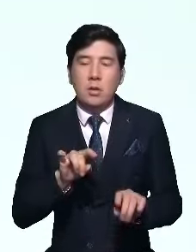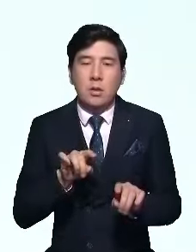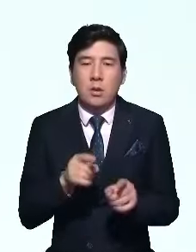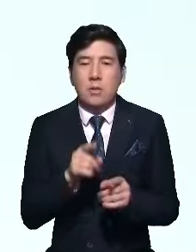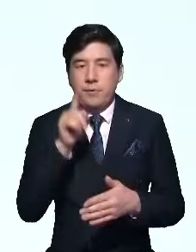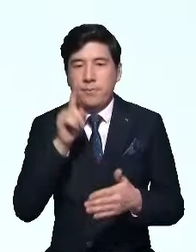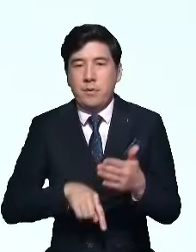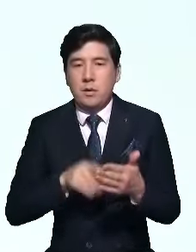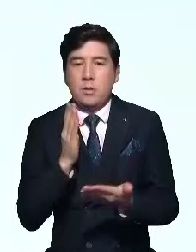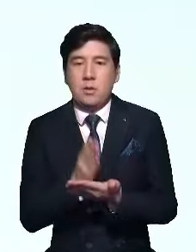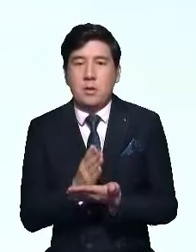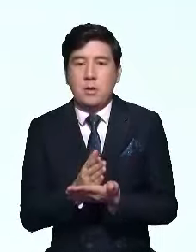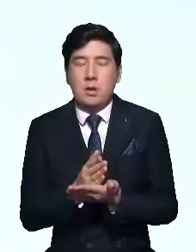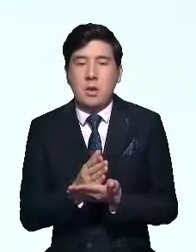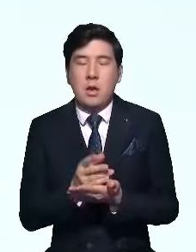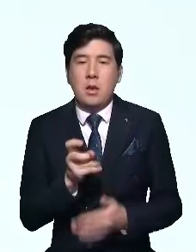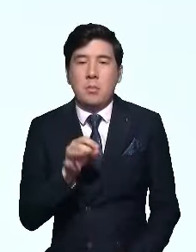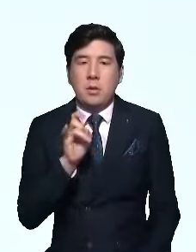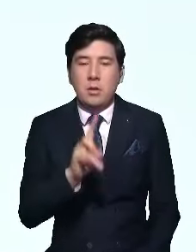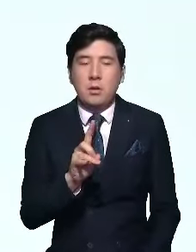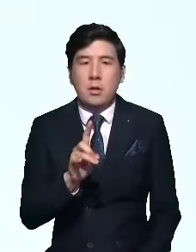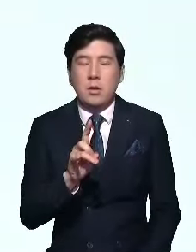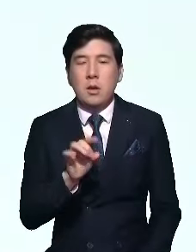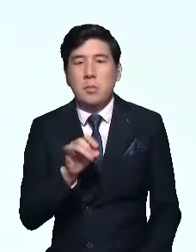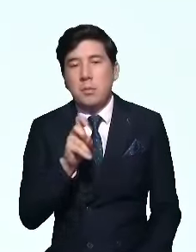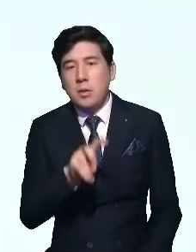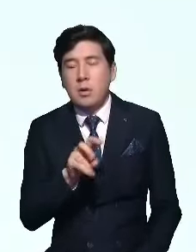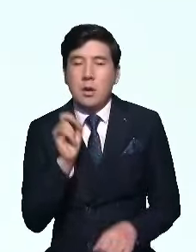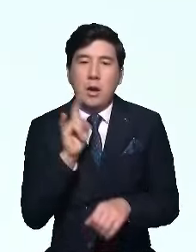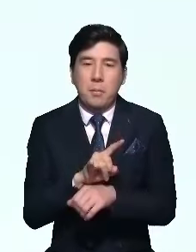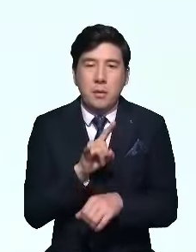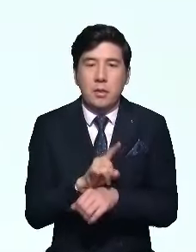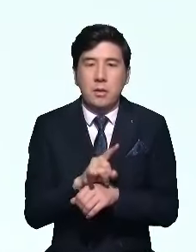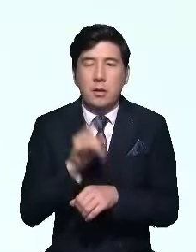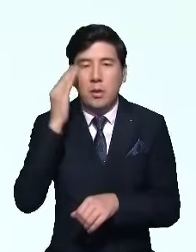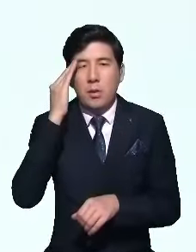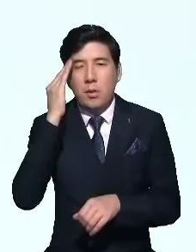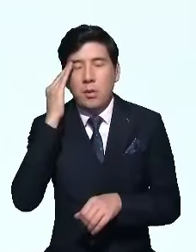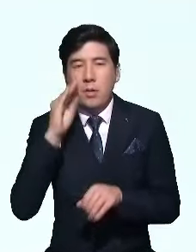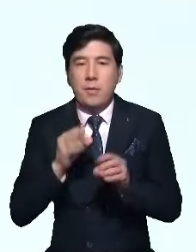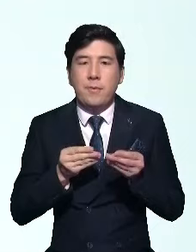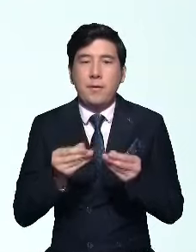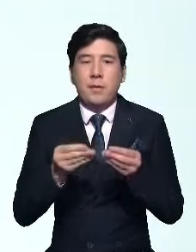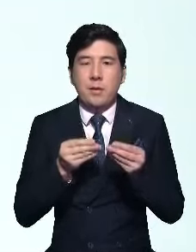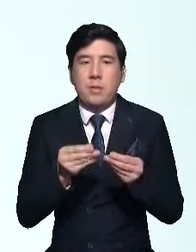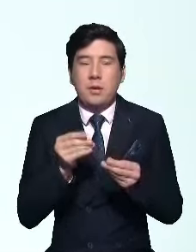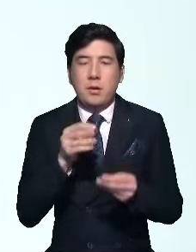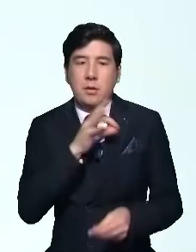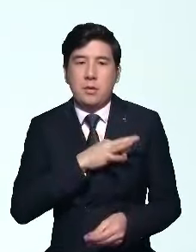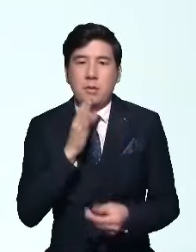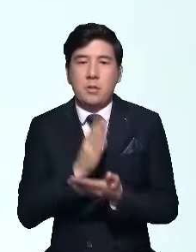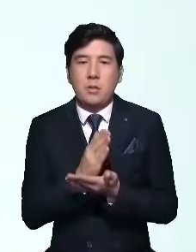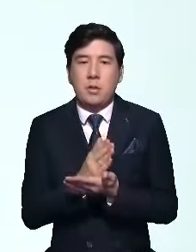етеді. Қылмыскерлер адамдарды манипуляциялау үшін психологиялық әдістерді қолданады. Жалған